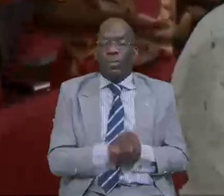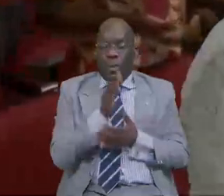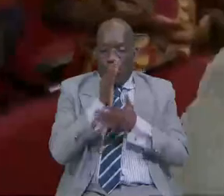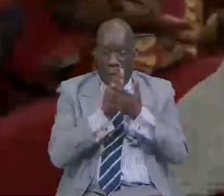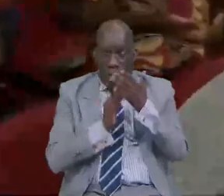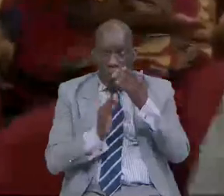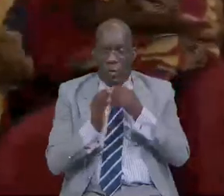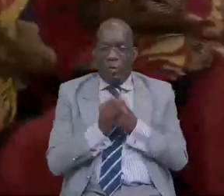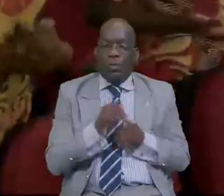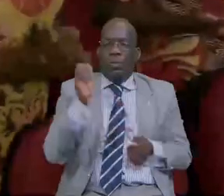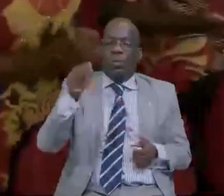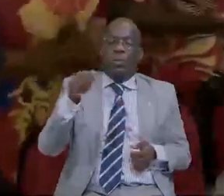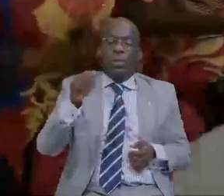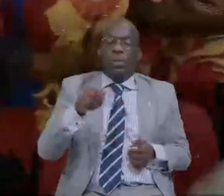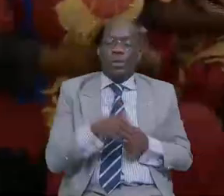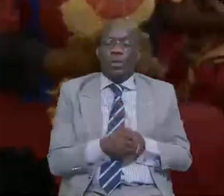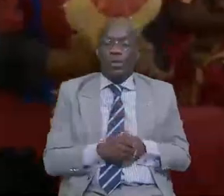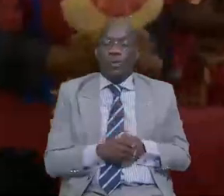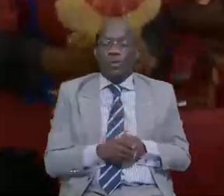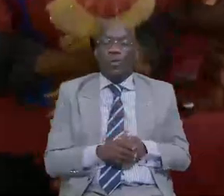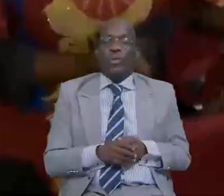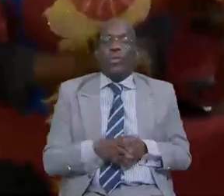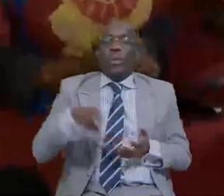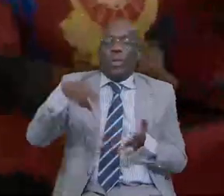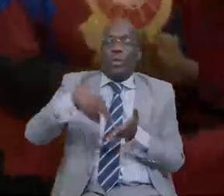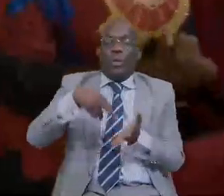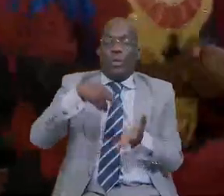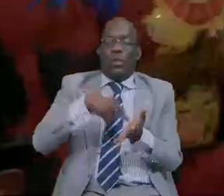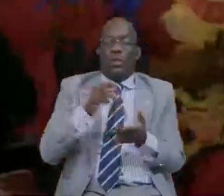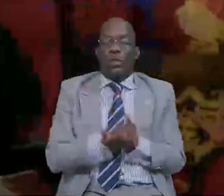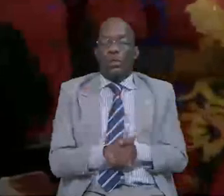Humble. Oui, mais ambassadeur.